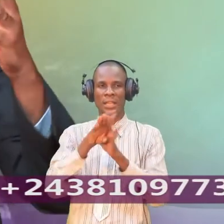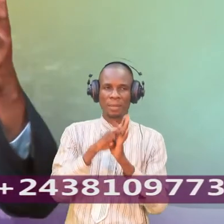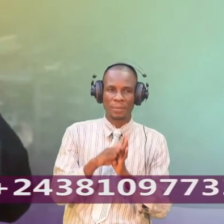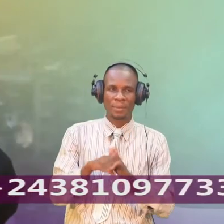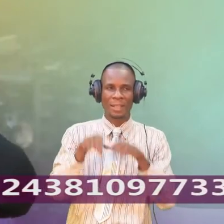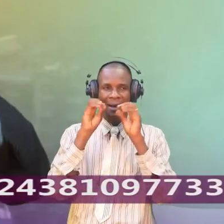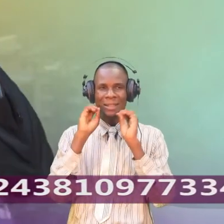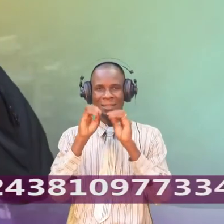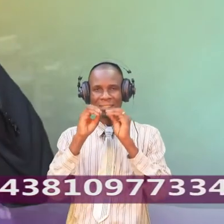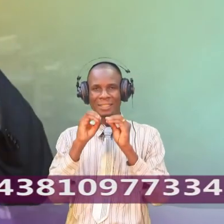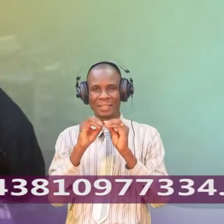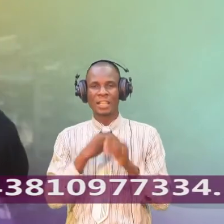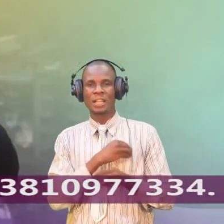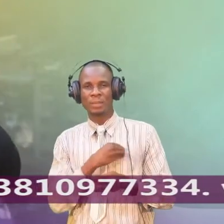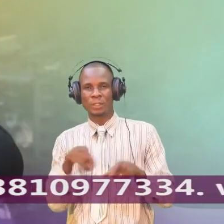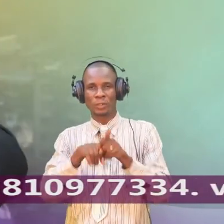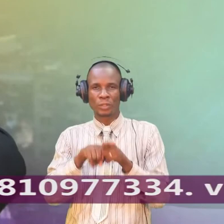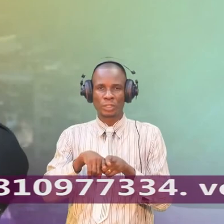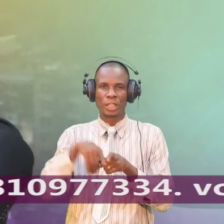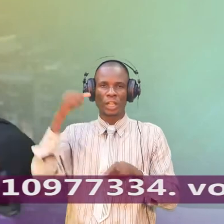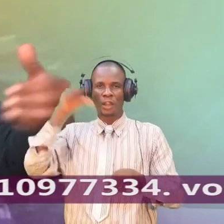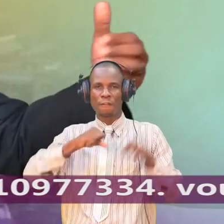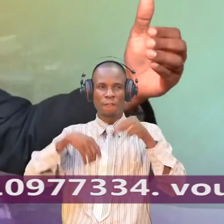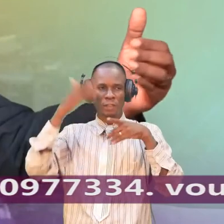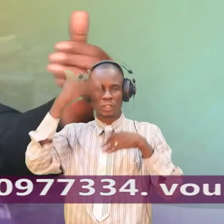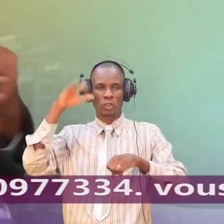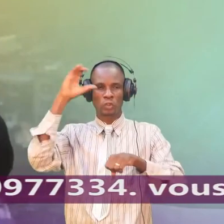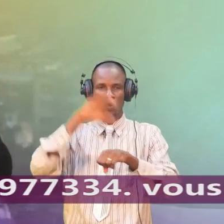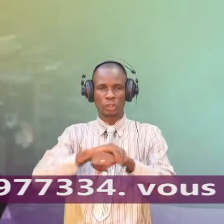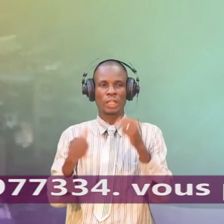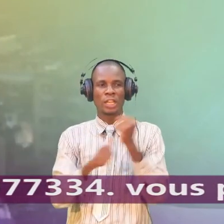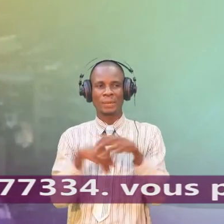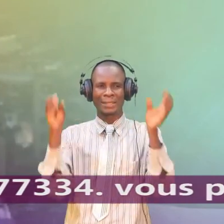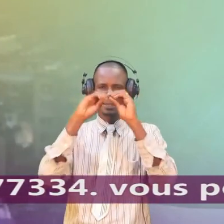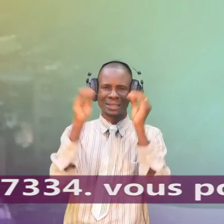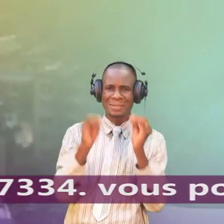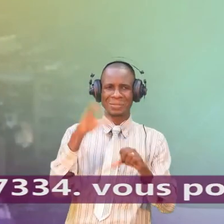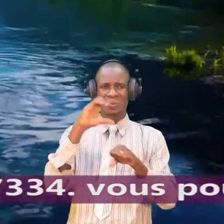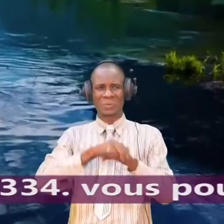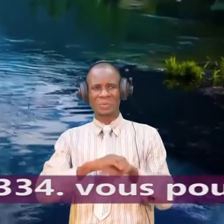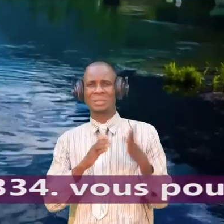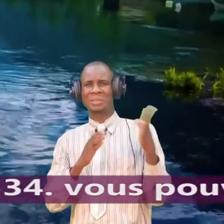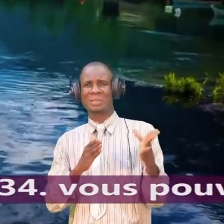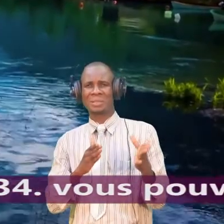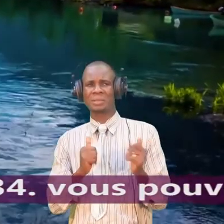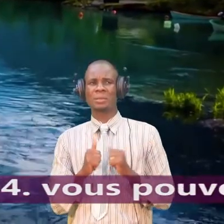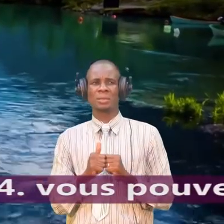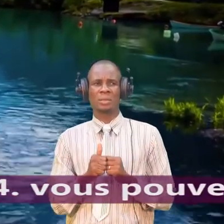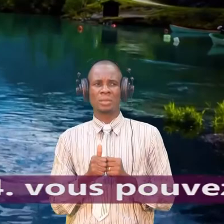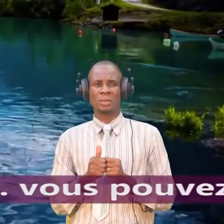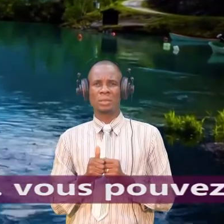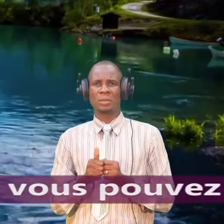Kupitia msalaba wa Yesu Mungu alipona na kuunganisha ulimwengu mzima na